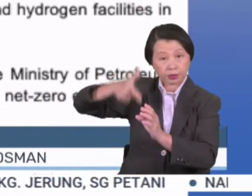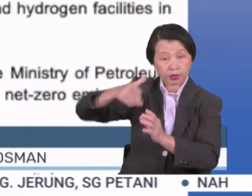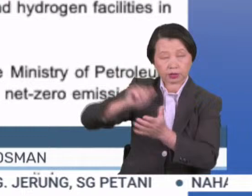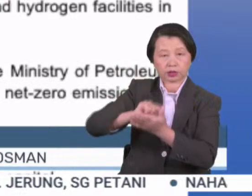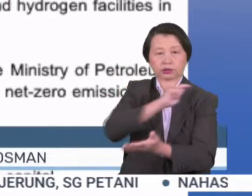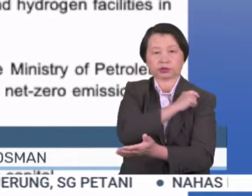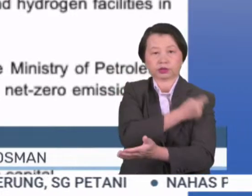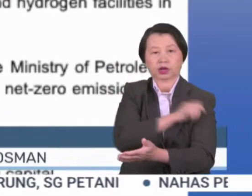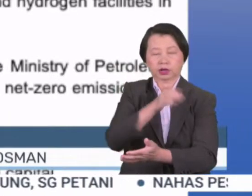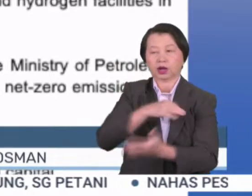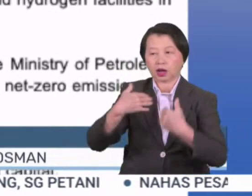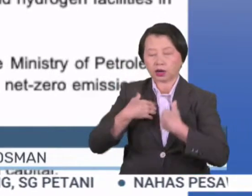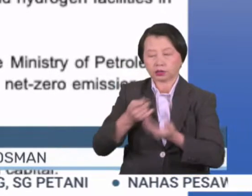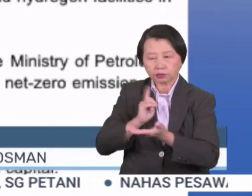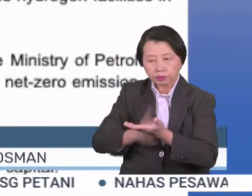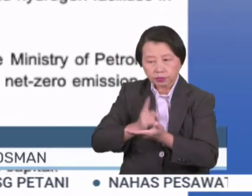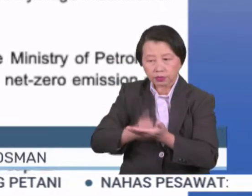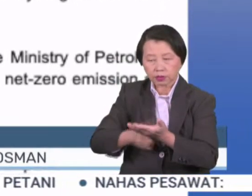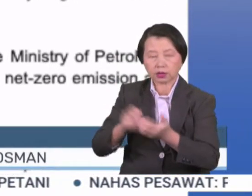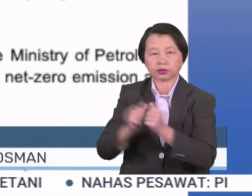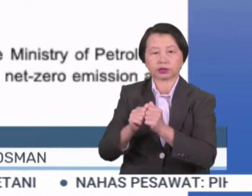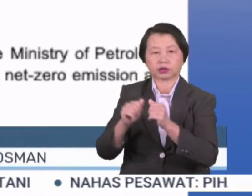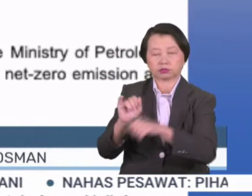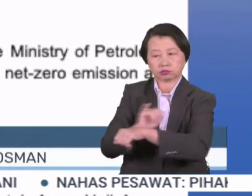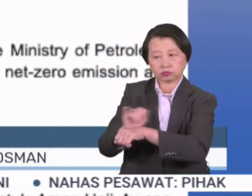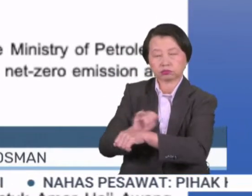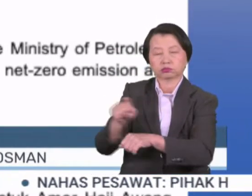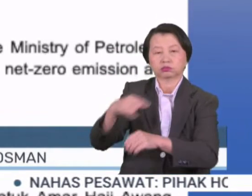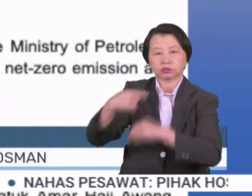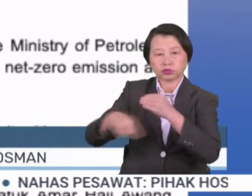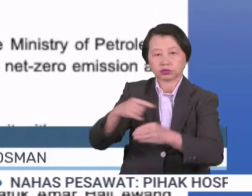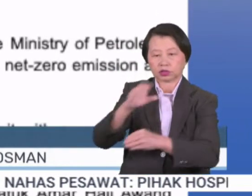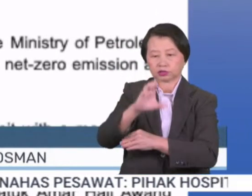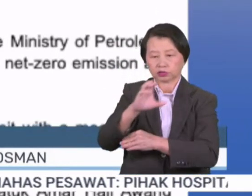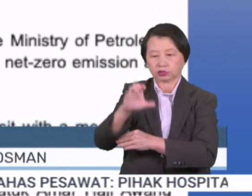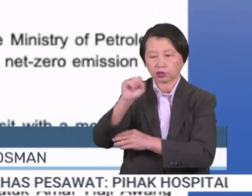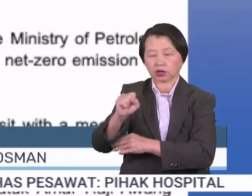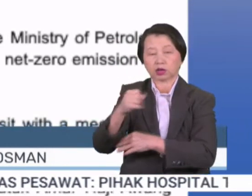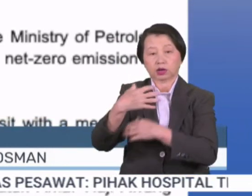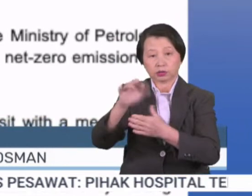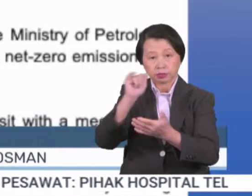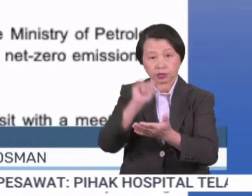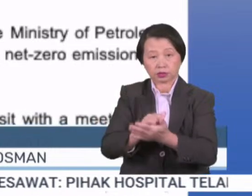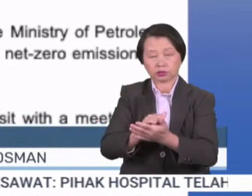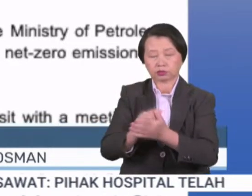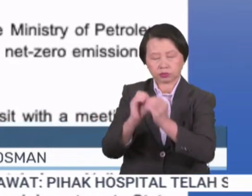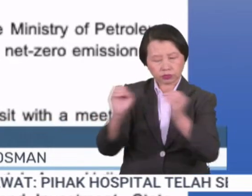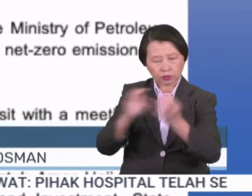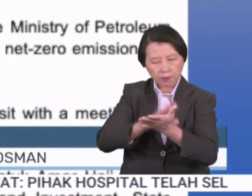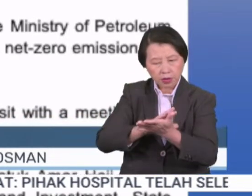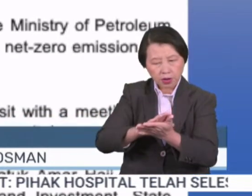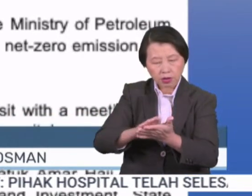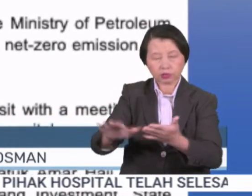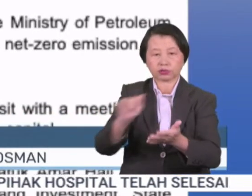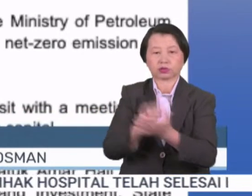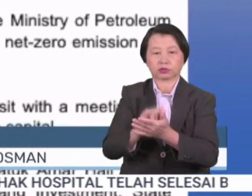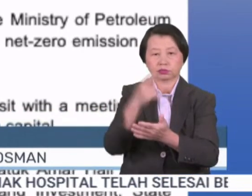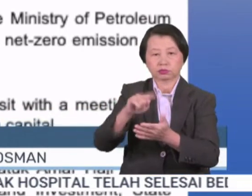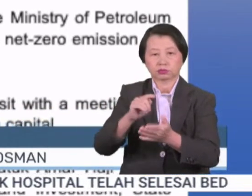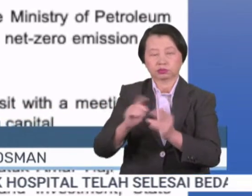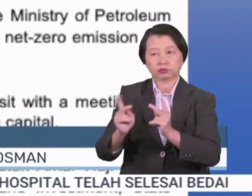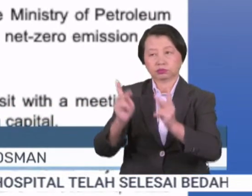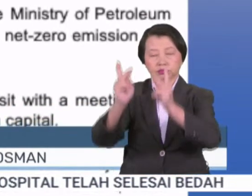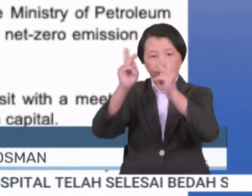tenaga serta mengadakan perbincangan dengan pemain industri mengenai CCS pelepasan sifar bersih dan inisiatif penyah